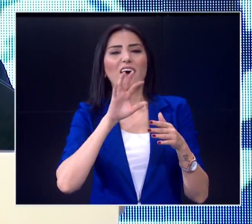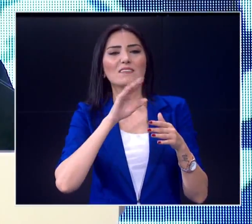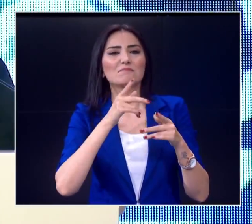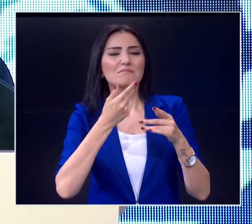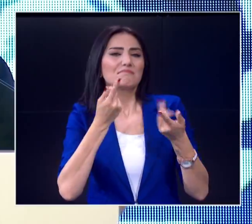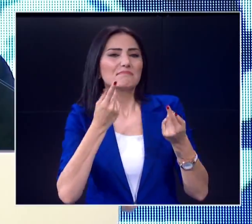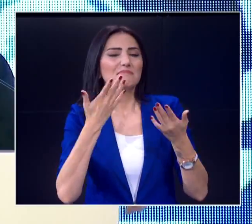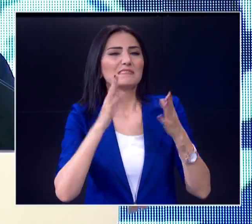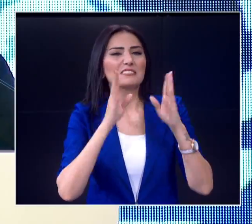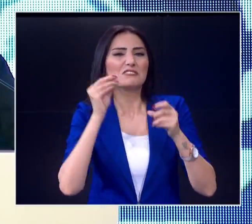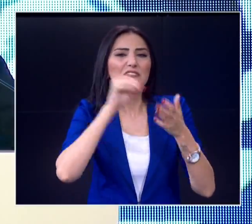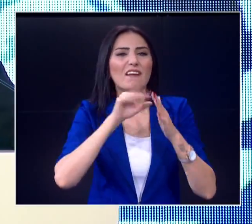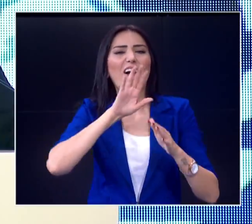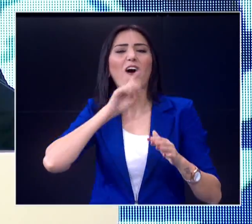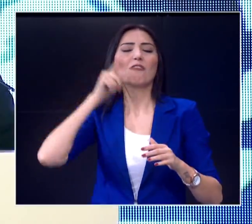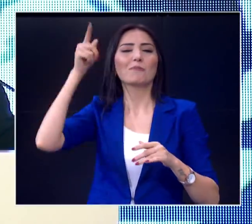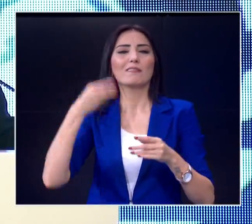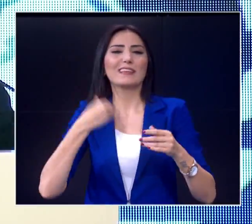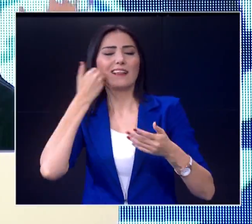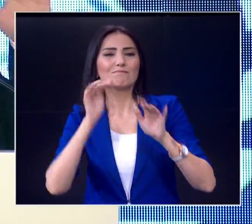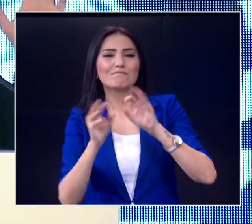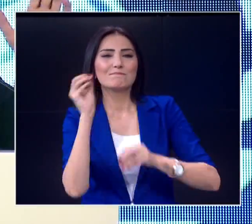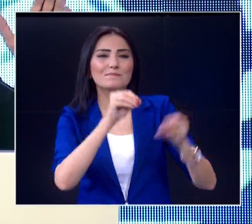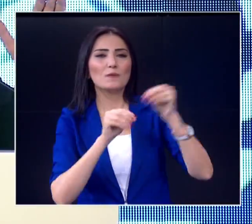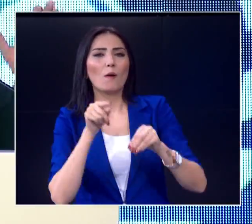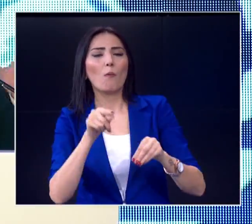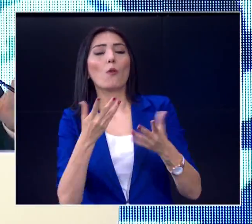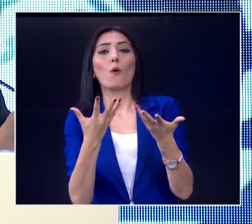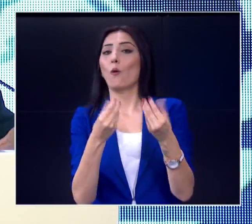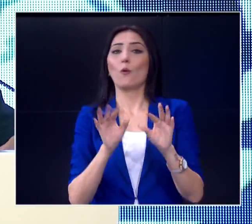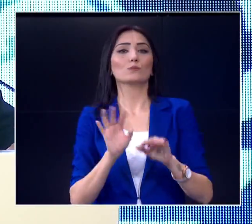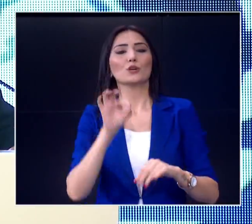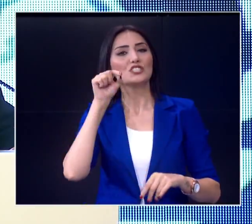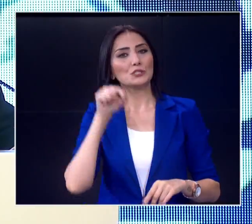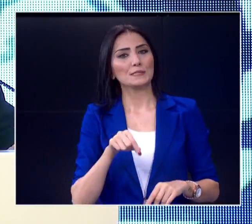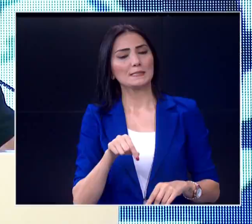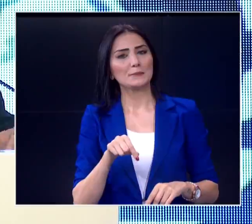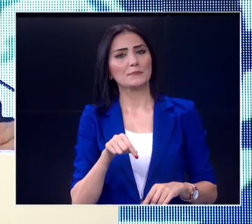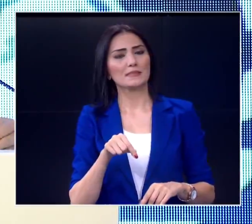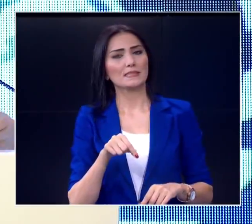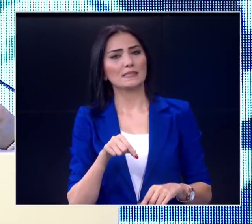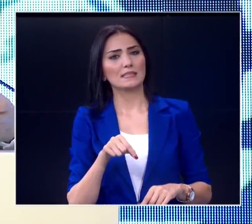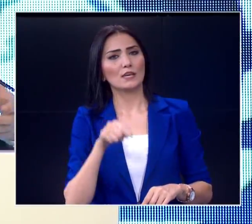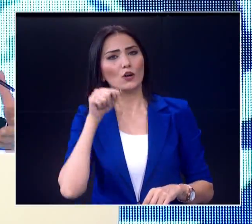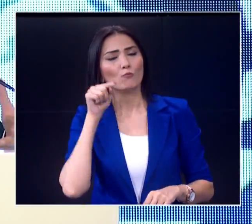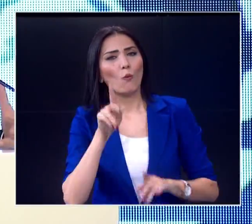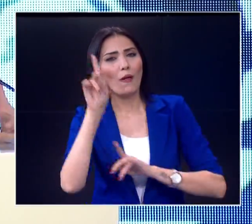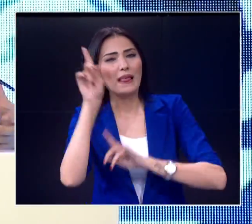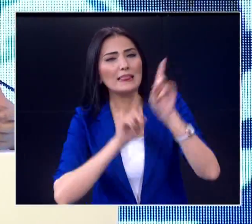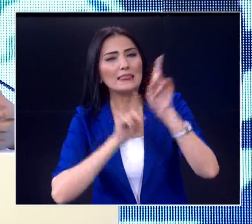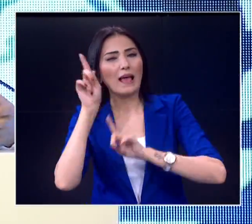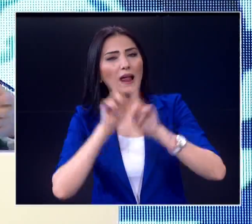dışında, vurur geçerim. Böyle olmuyor. Şimdi artık bu